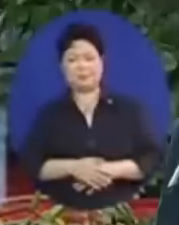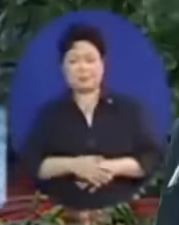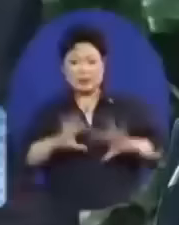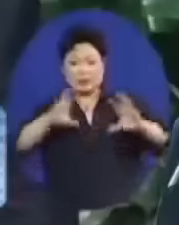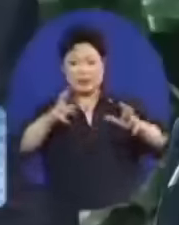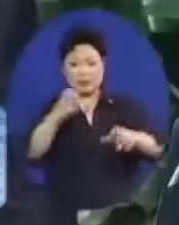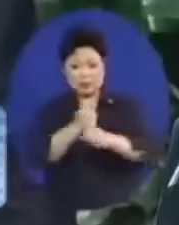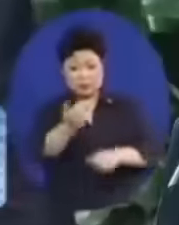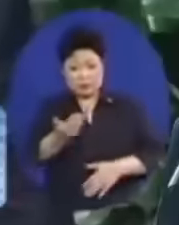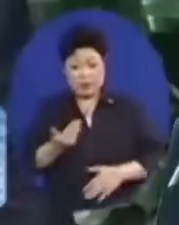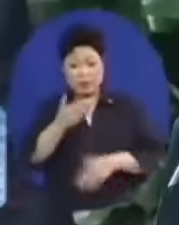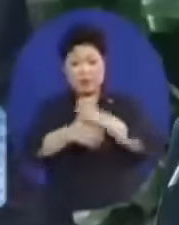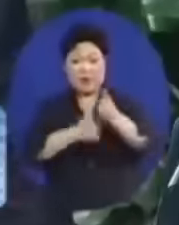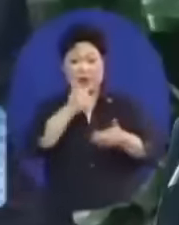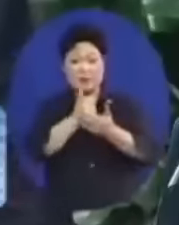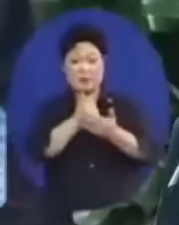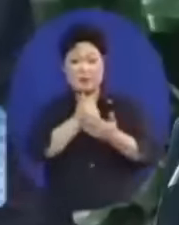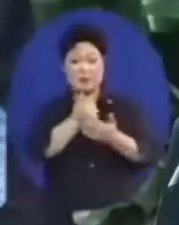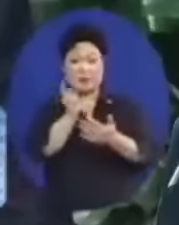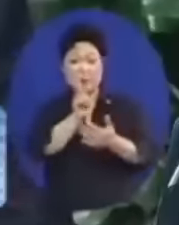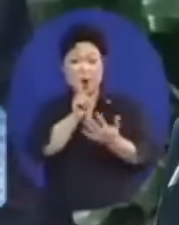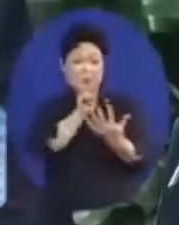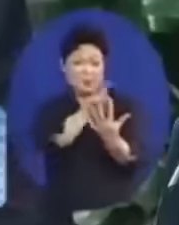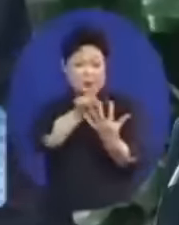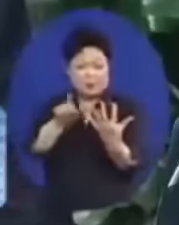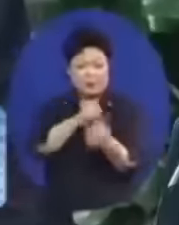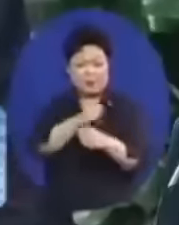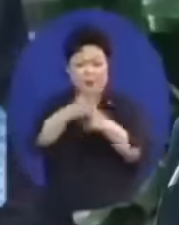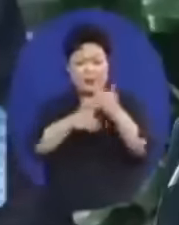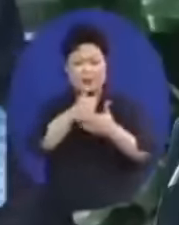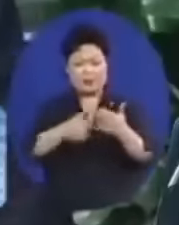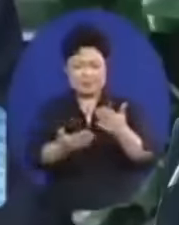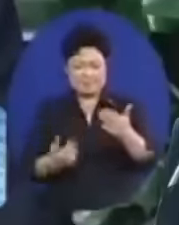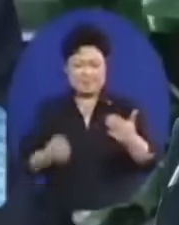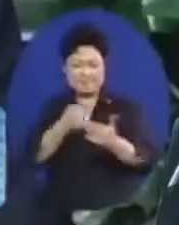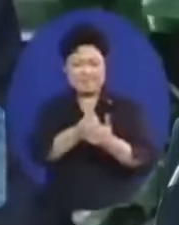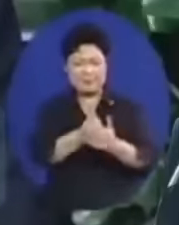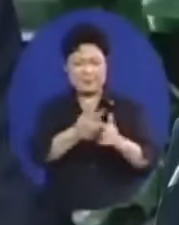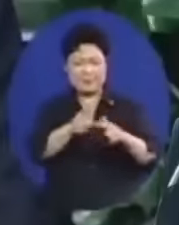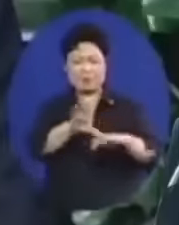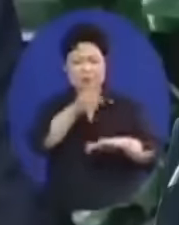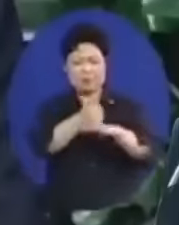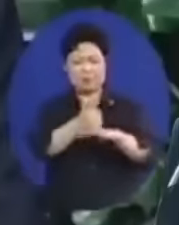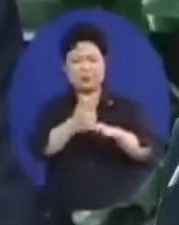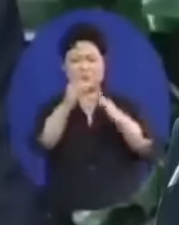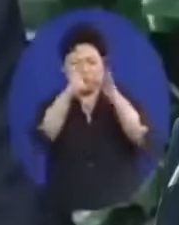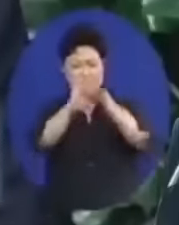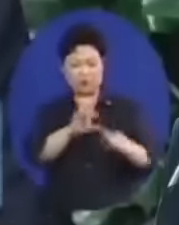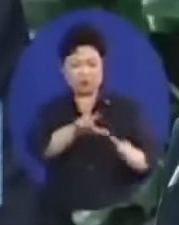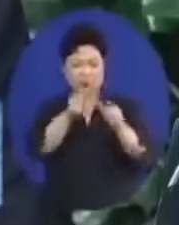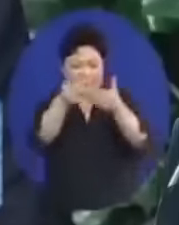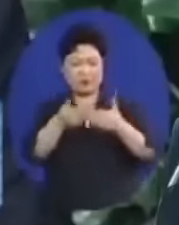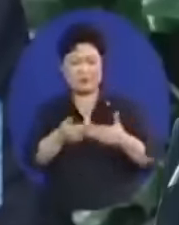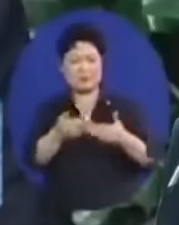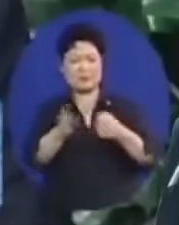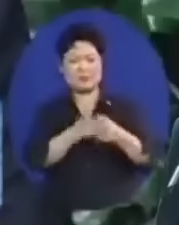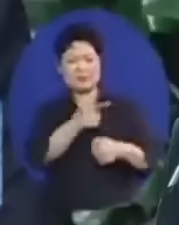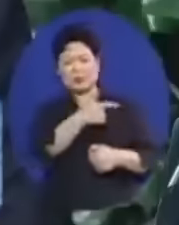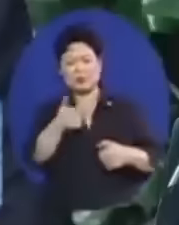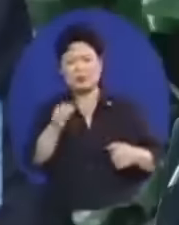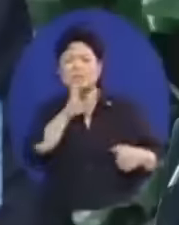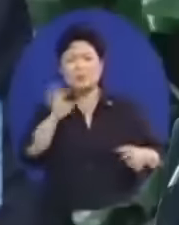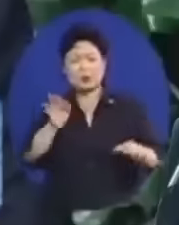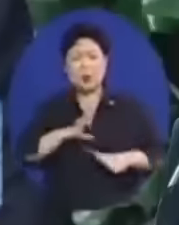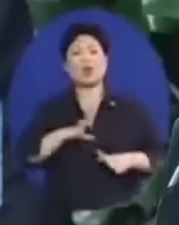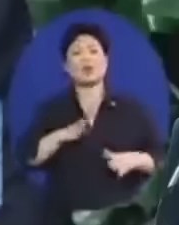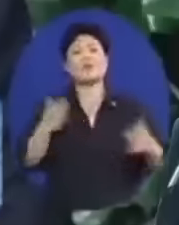창세 전에 하나님의 택하심을 받은 여러분, 하나님이 예정을 입어 예수를 믿어 구원을 받았으니 얼마나 놀라운 일인 것입니까?